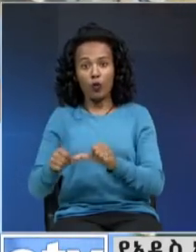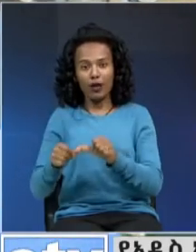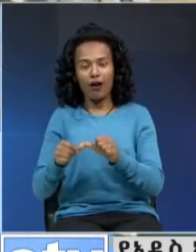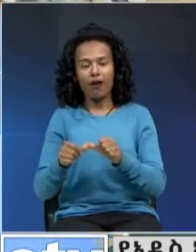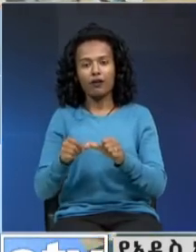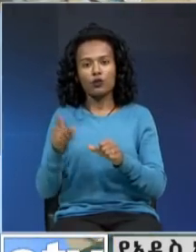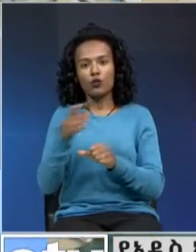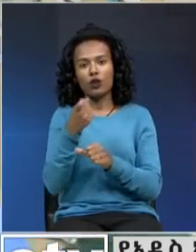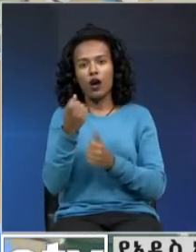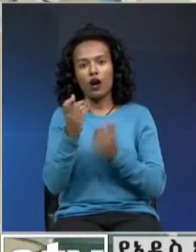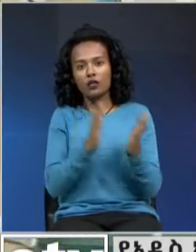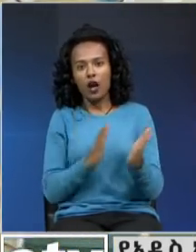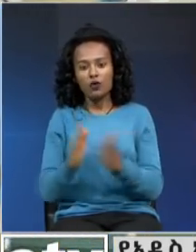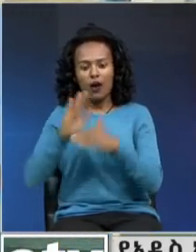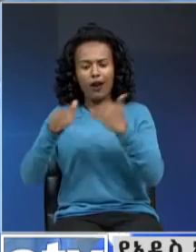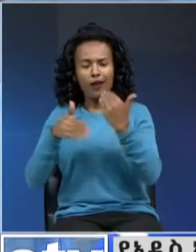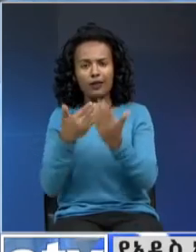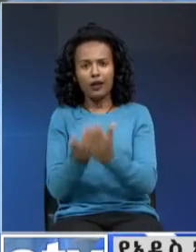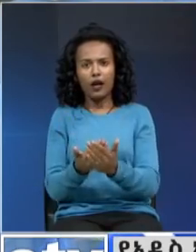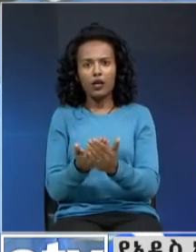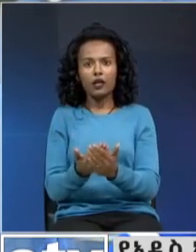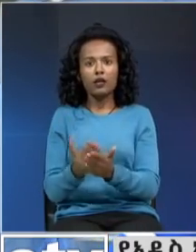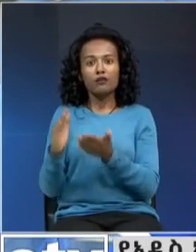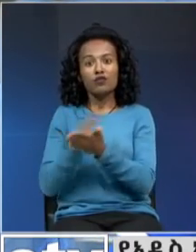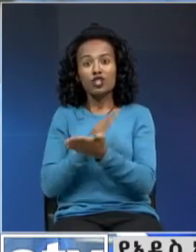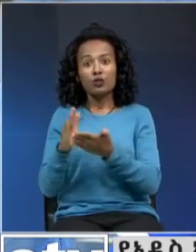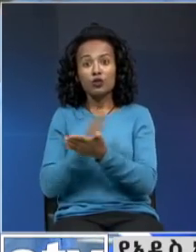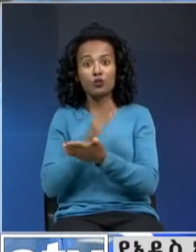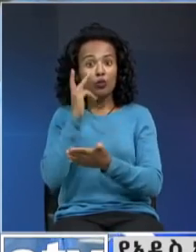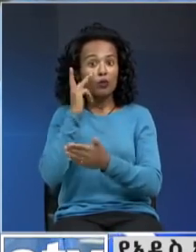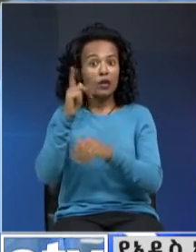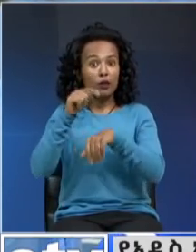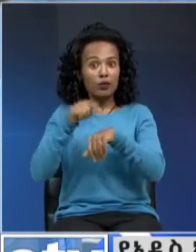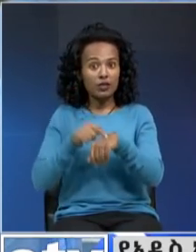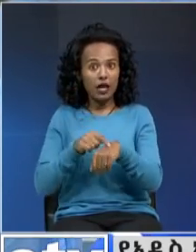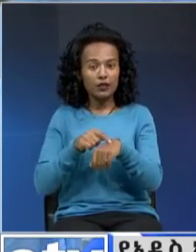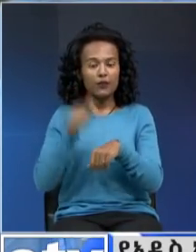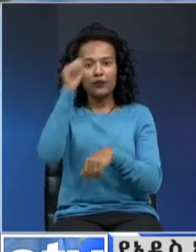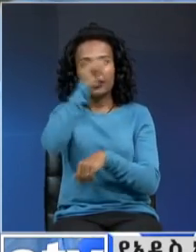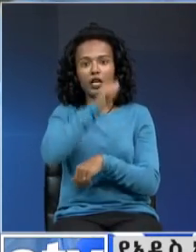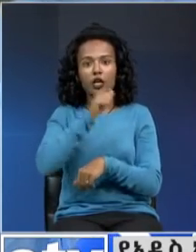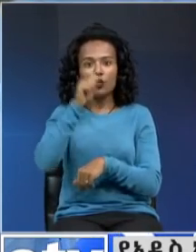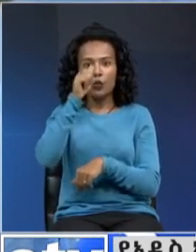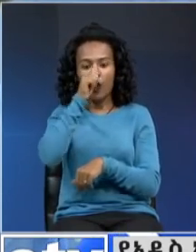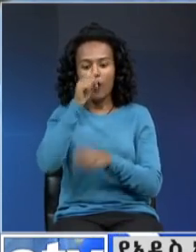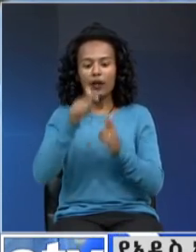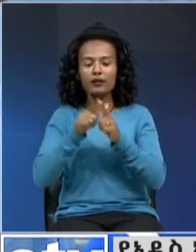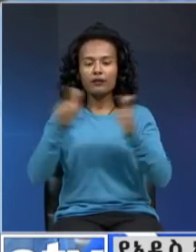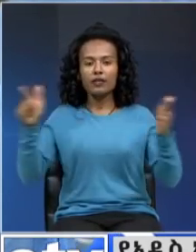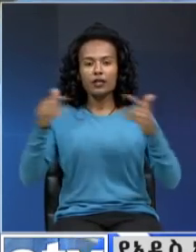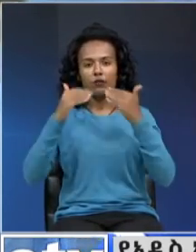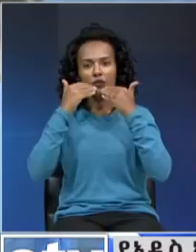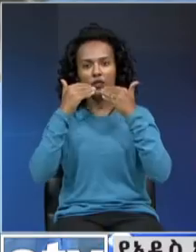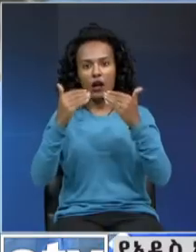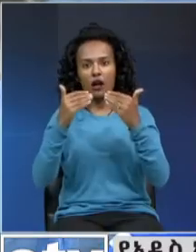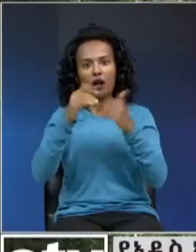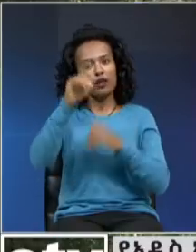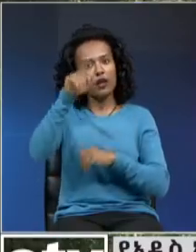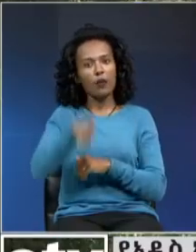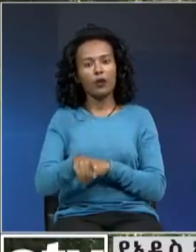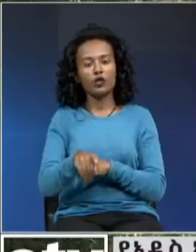አዘጋጅተውልናል። አጠቃላይ ርብርቡን በመናየበት ሰዓት ኢትዮጵያውያን ትልቅ ምስጋና